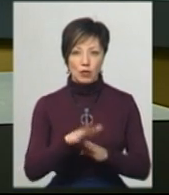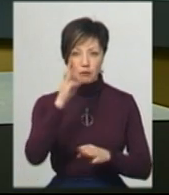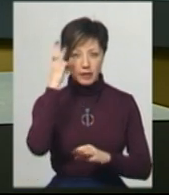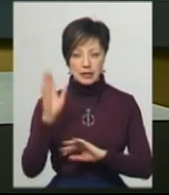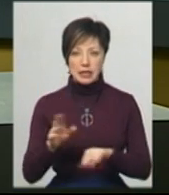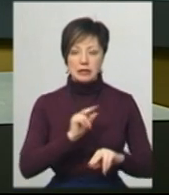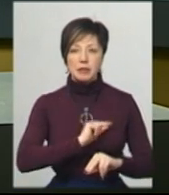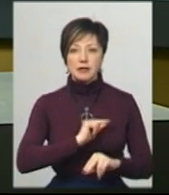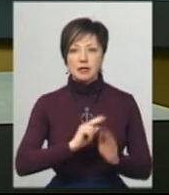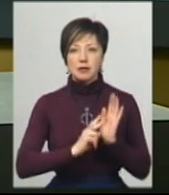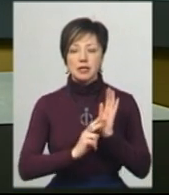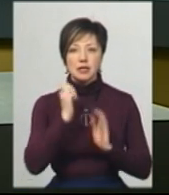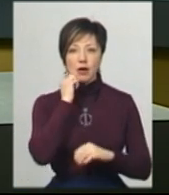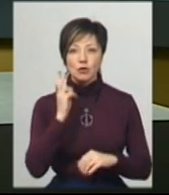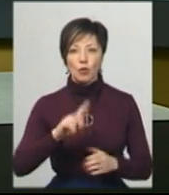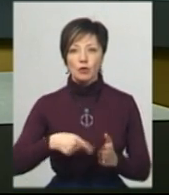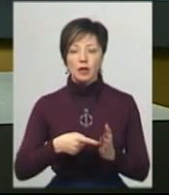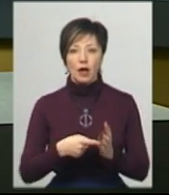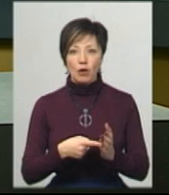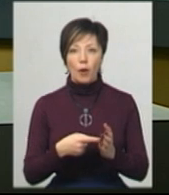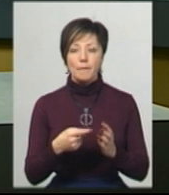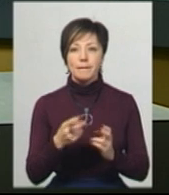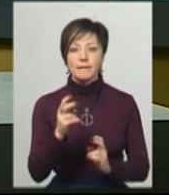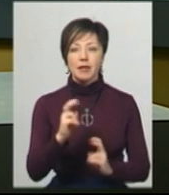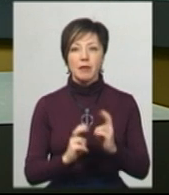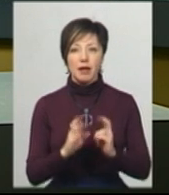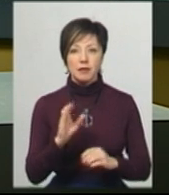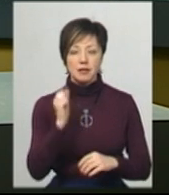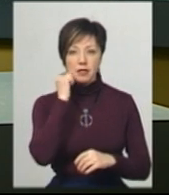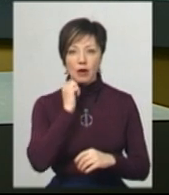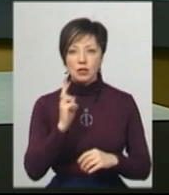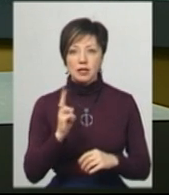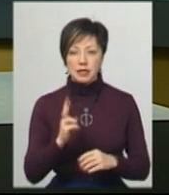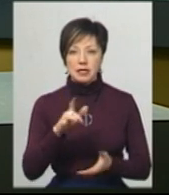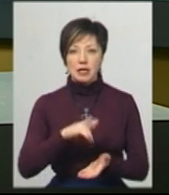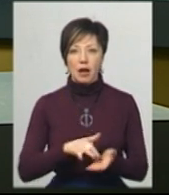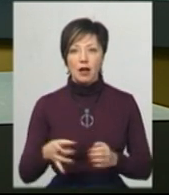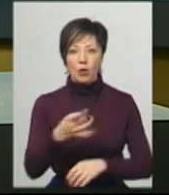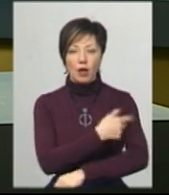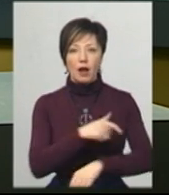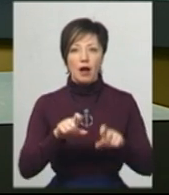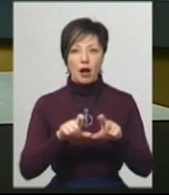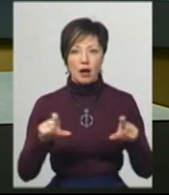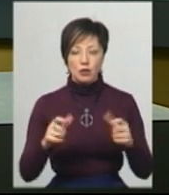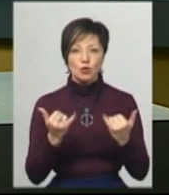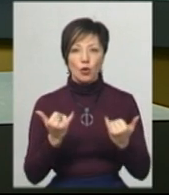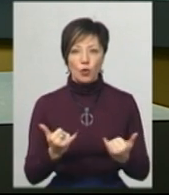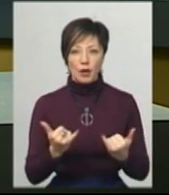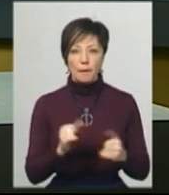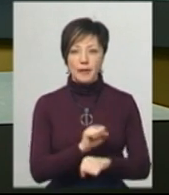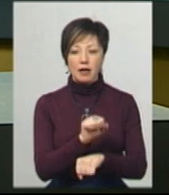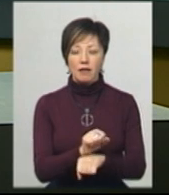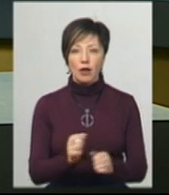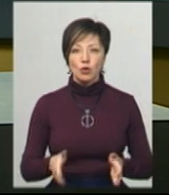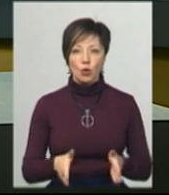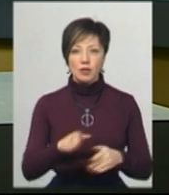70 працівників Старокостянтинівського комунального некомерційного підприємства «Старокостянтинівська центральна районна лікарня» сьогодні перекривали